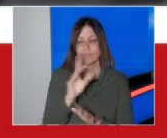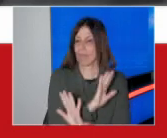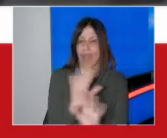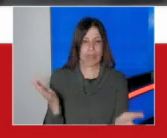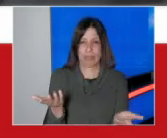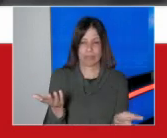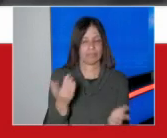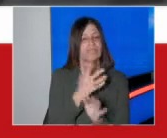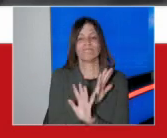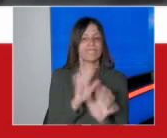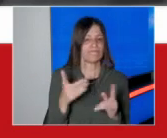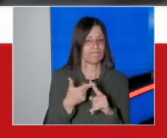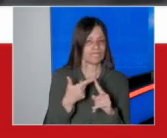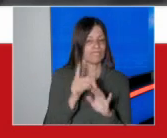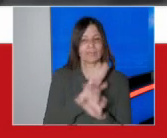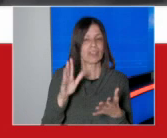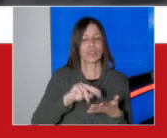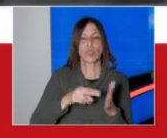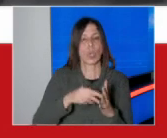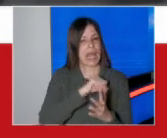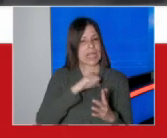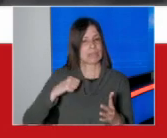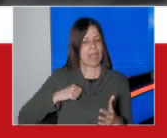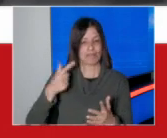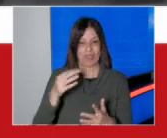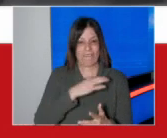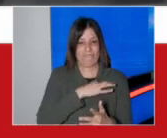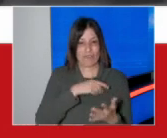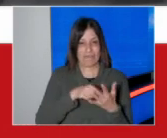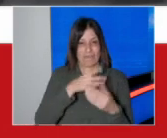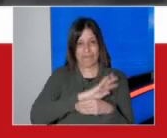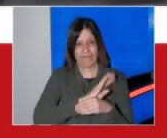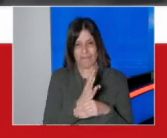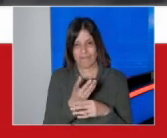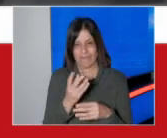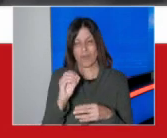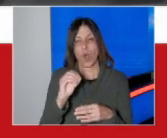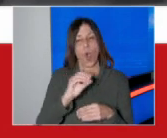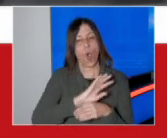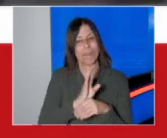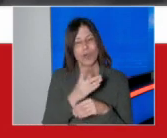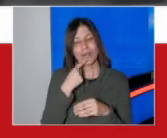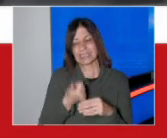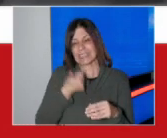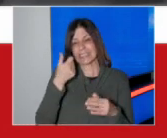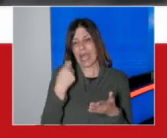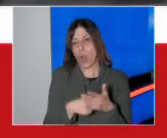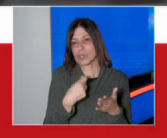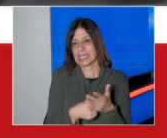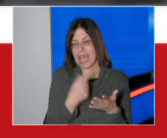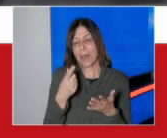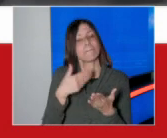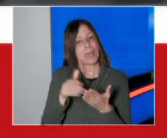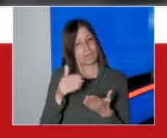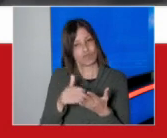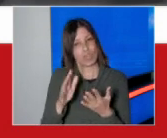נמצא. אין תוכנית לעצמאים שנפגעו באומיקרון, אומר שר האוצר אביגדור ליברמן